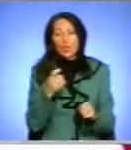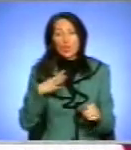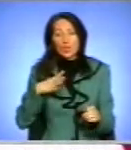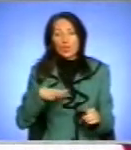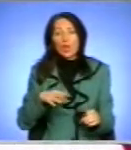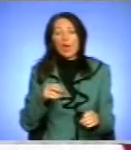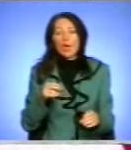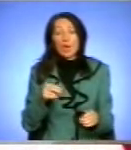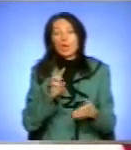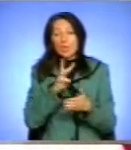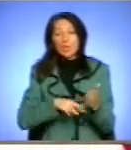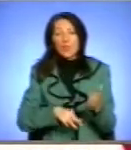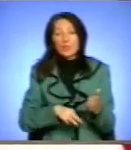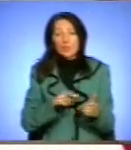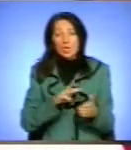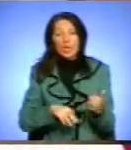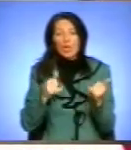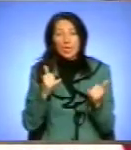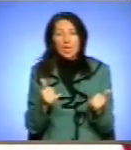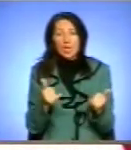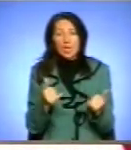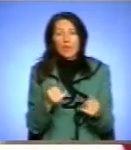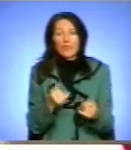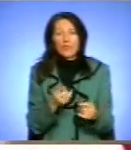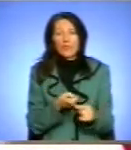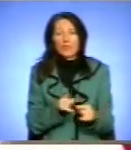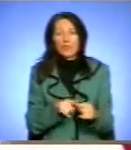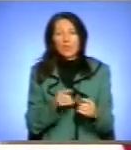і кругленькі штрафи. У штрафи зараз в даний час,